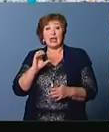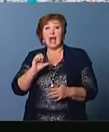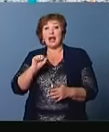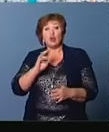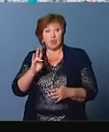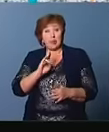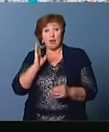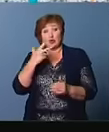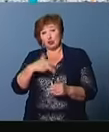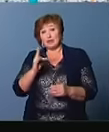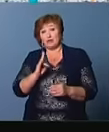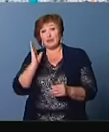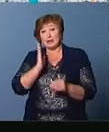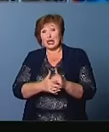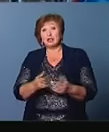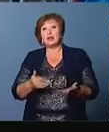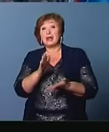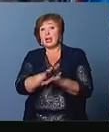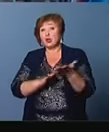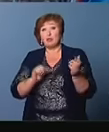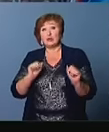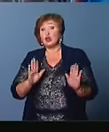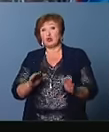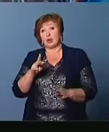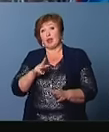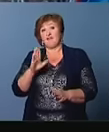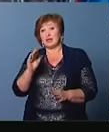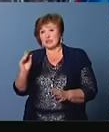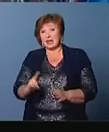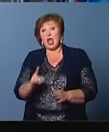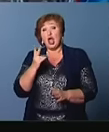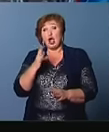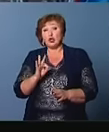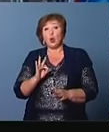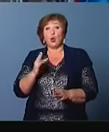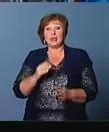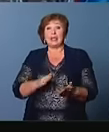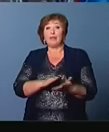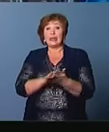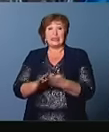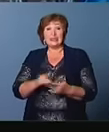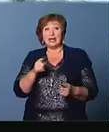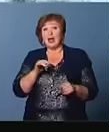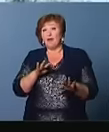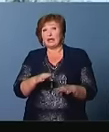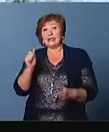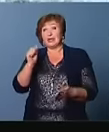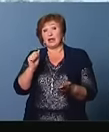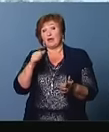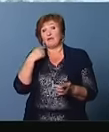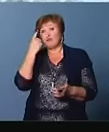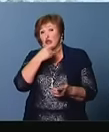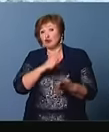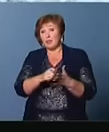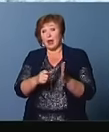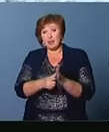до конца ноября. Причем подать документы можно не только в отделении фонда по месту жительства, но и в многофункциональных центрах. Кроме того, встать